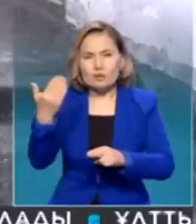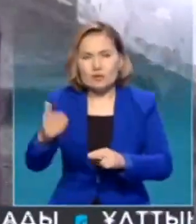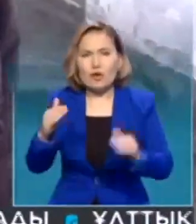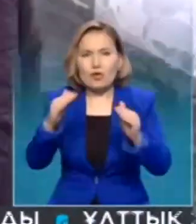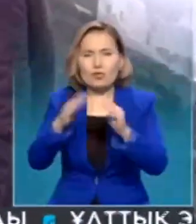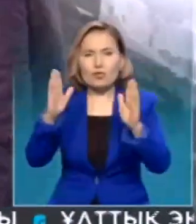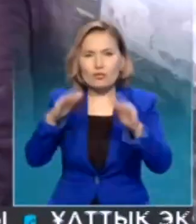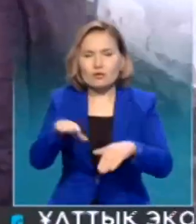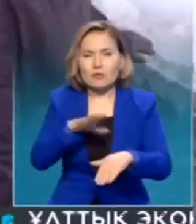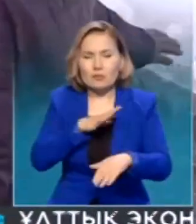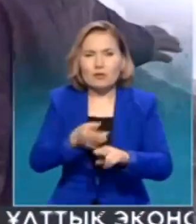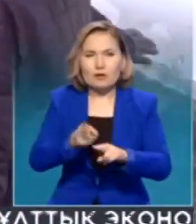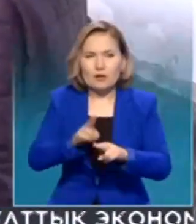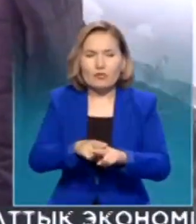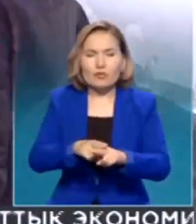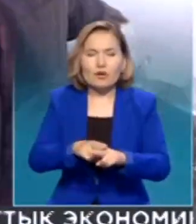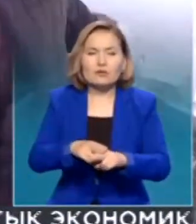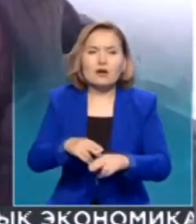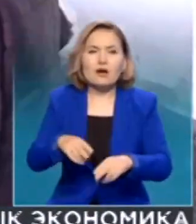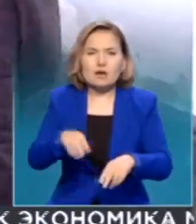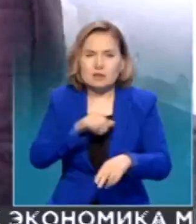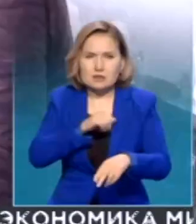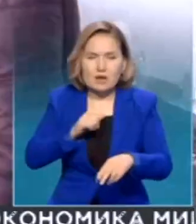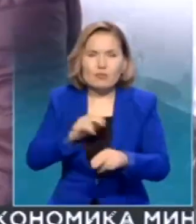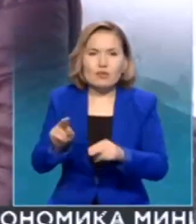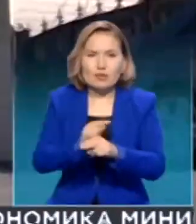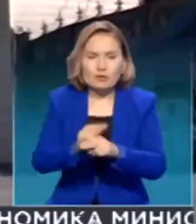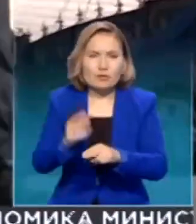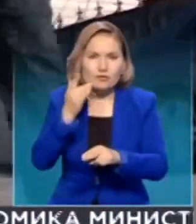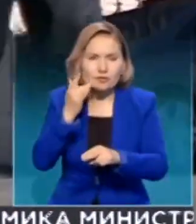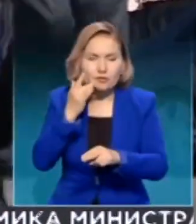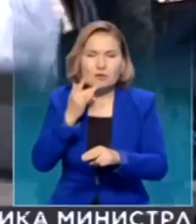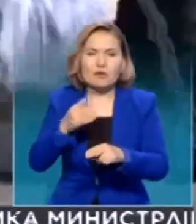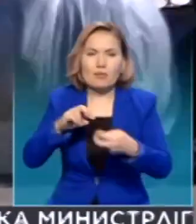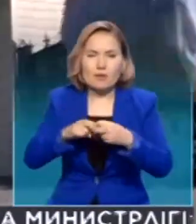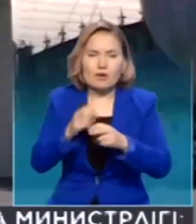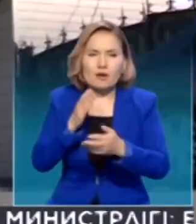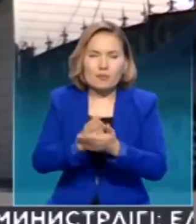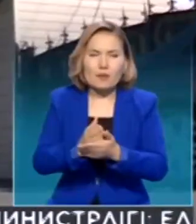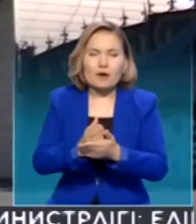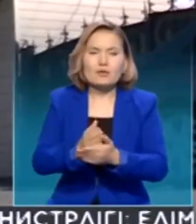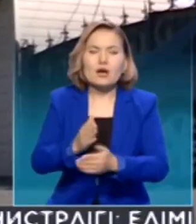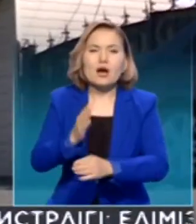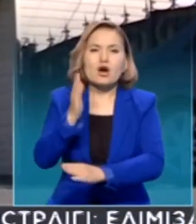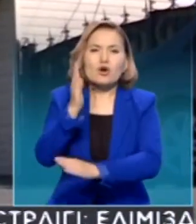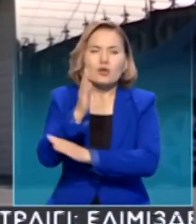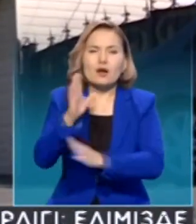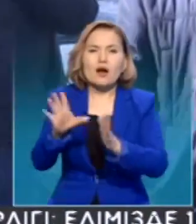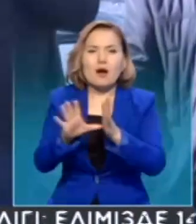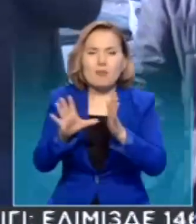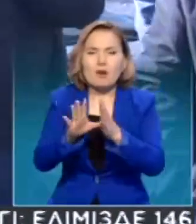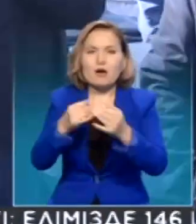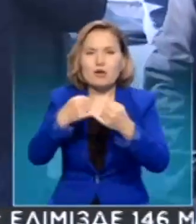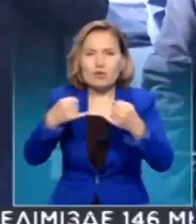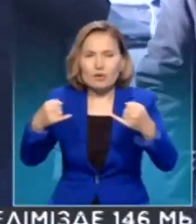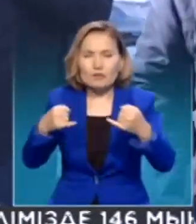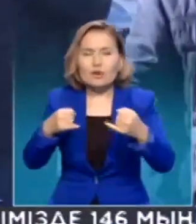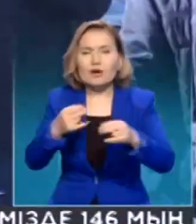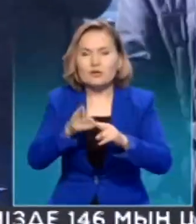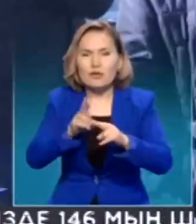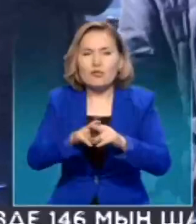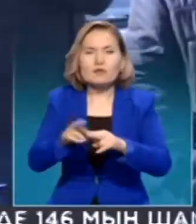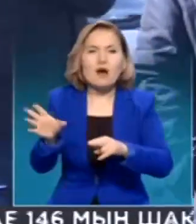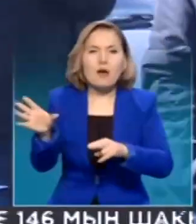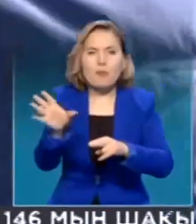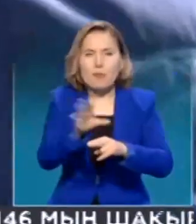қалды. Бұл үй болмаған жай жер болған, оны салдық енді сынуля. Жоғары кернеулі бағаналардың талапқа сай еместігін жауаптылар жақсы біледі.